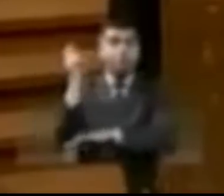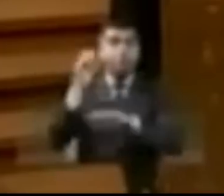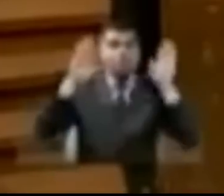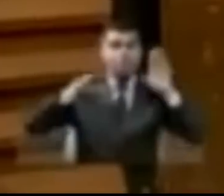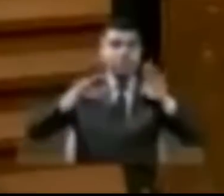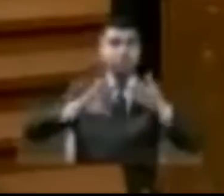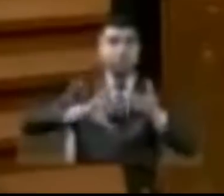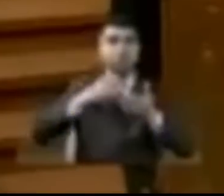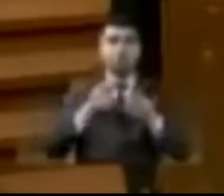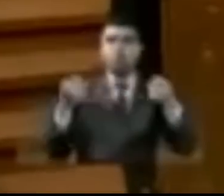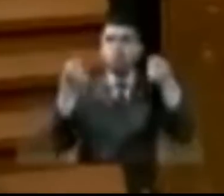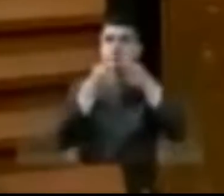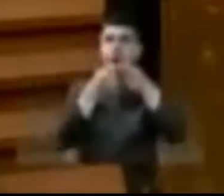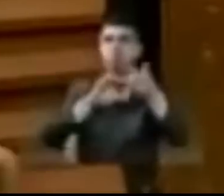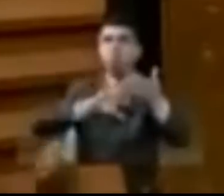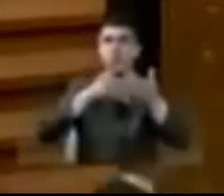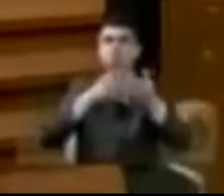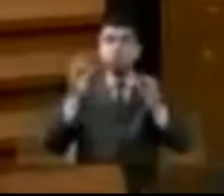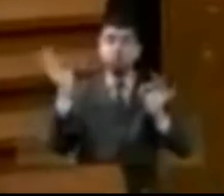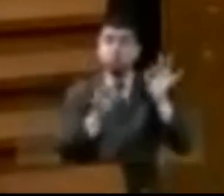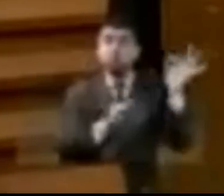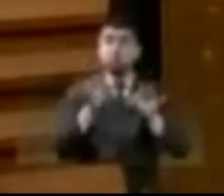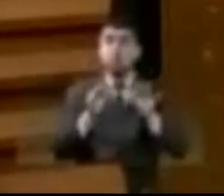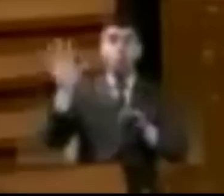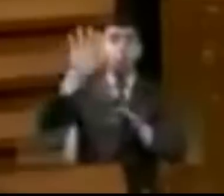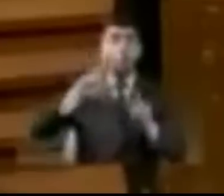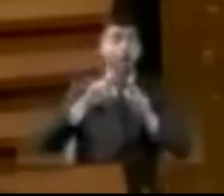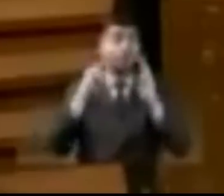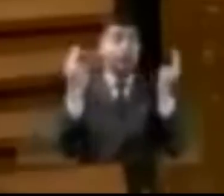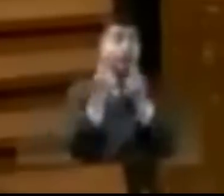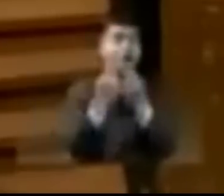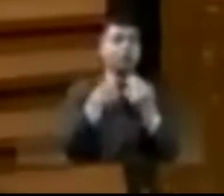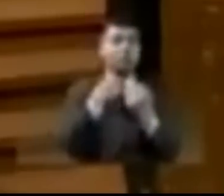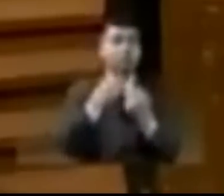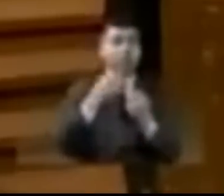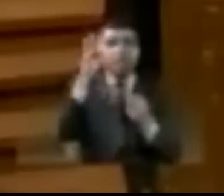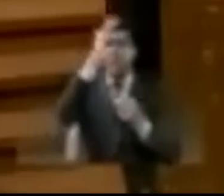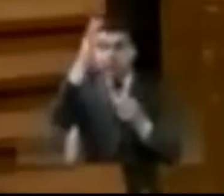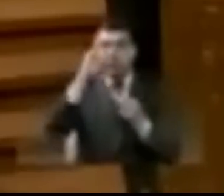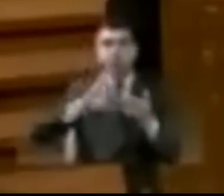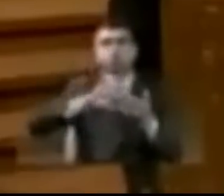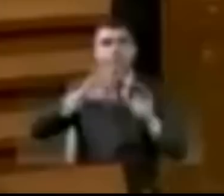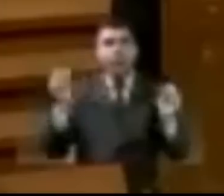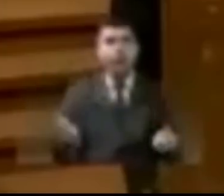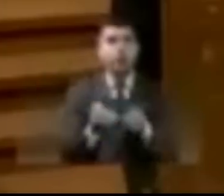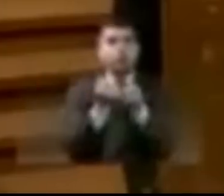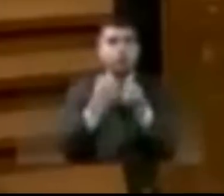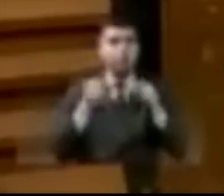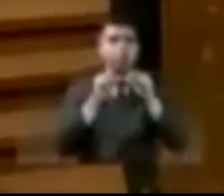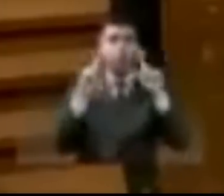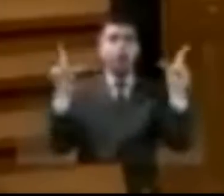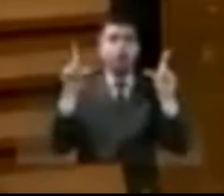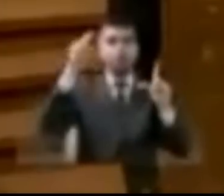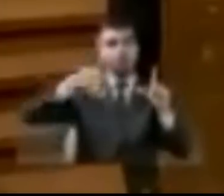المغربي مستهدفة من قوى أجنبية. هذا موضوع يهم السيادة الإعلامية للبلد ونكونوا صرحاء في